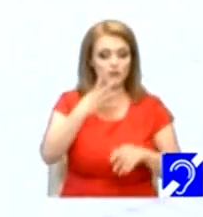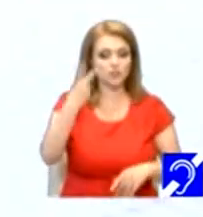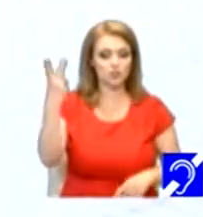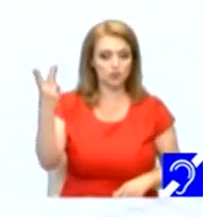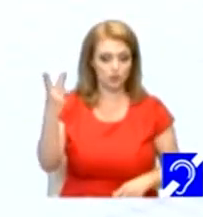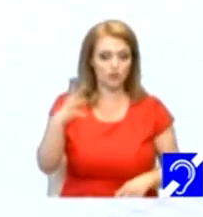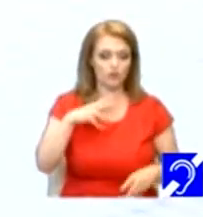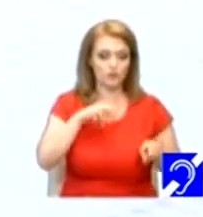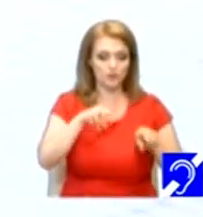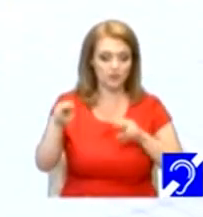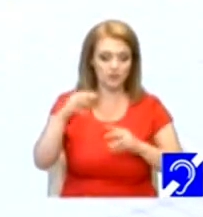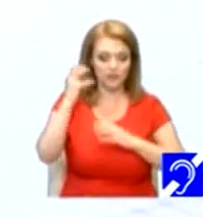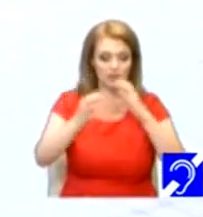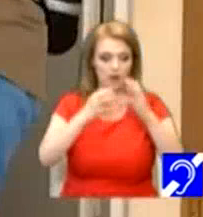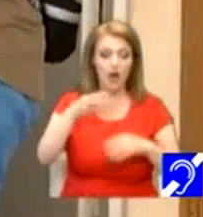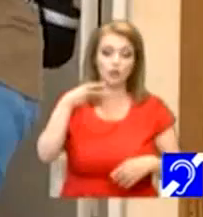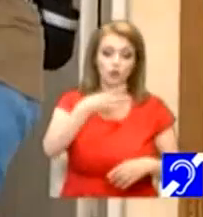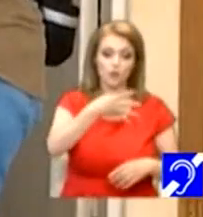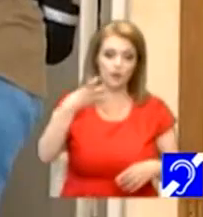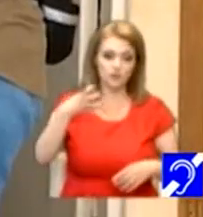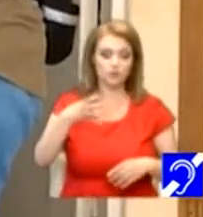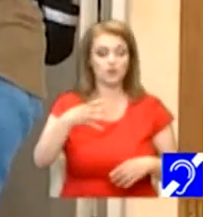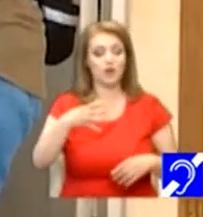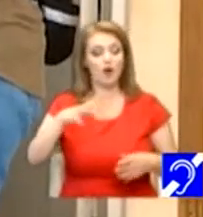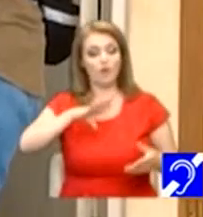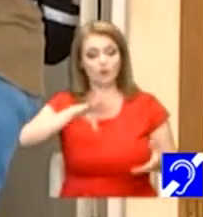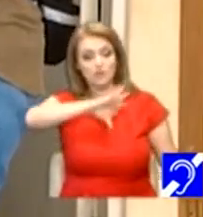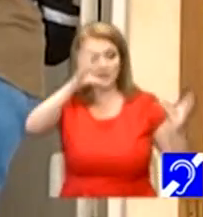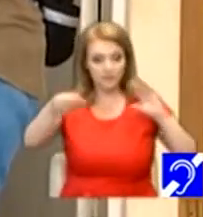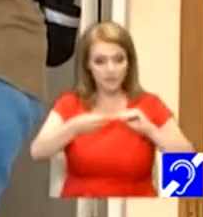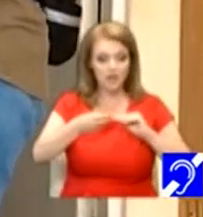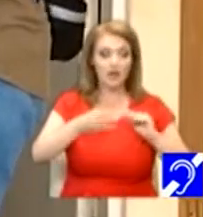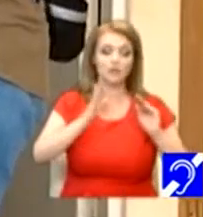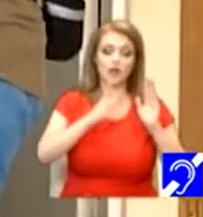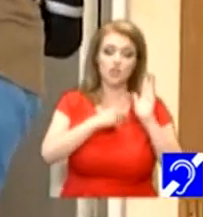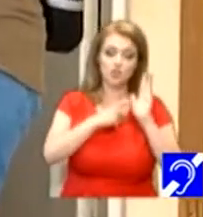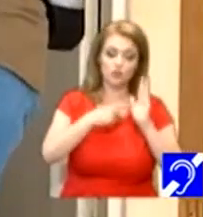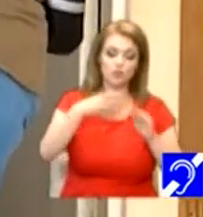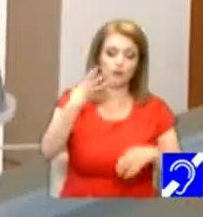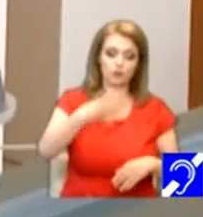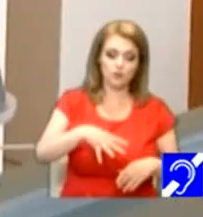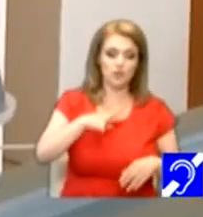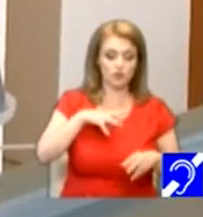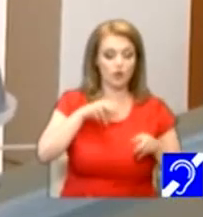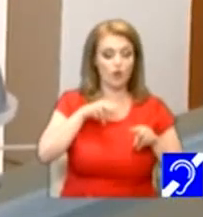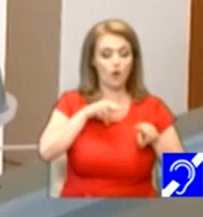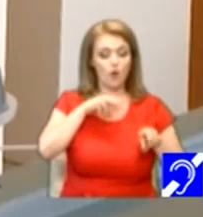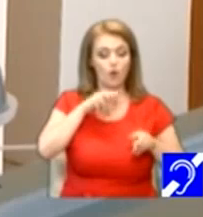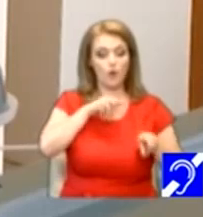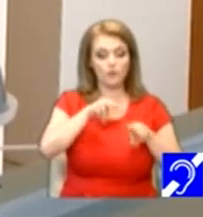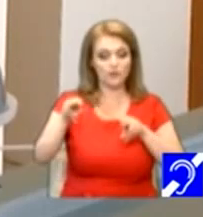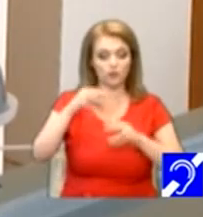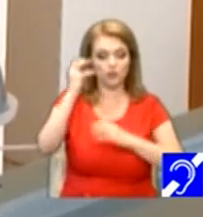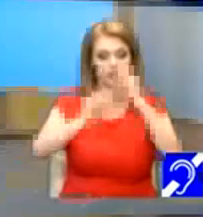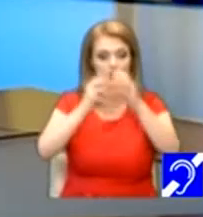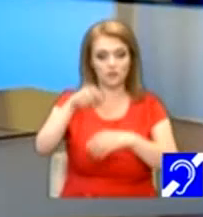642 au fost observatori internaționali. Misiunile de monitorizare a alegerilor urmează să prezinte un raport detaliat ce va conține și recomandări.